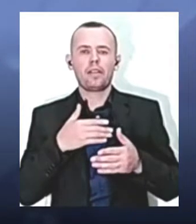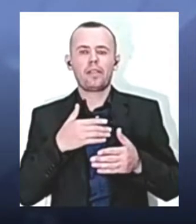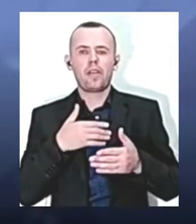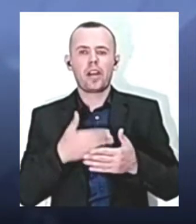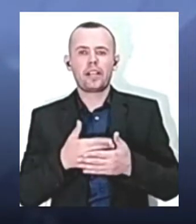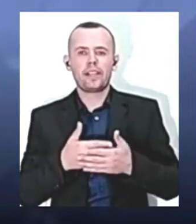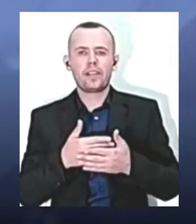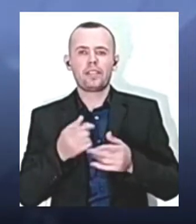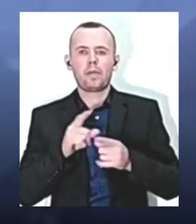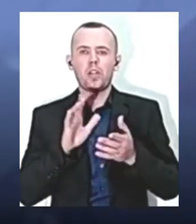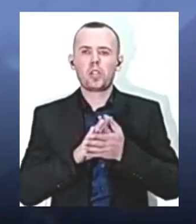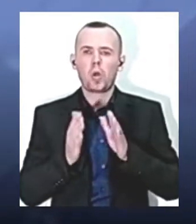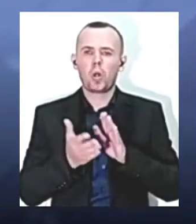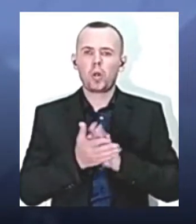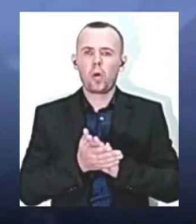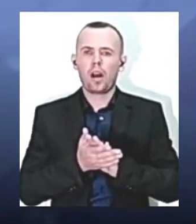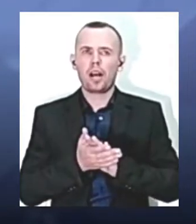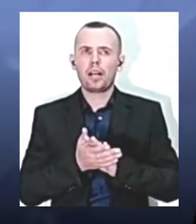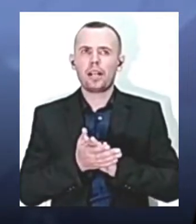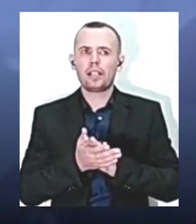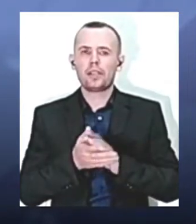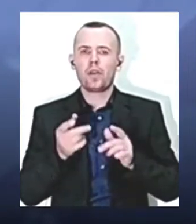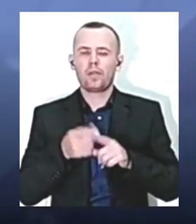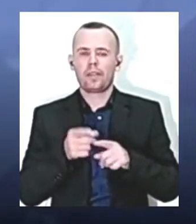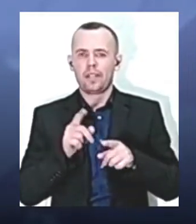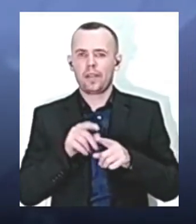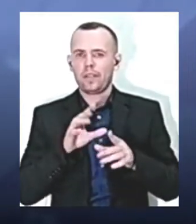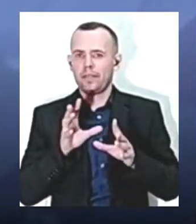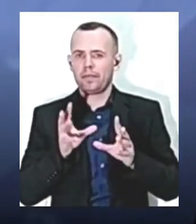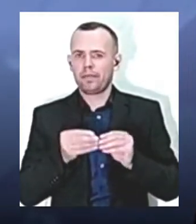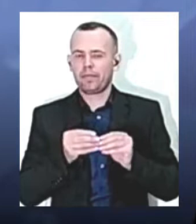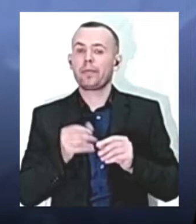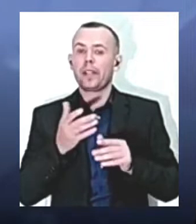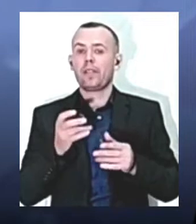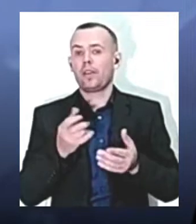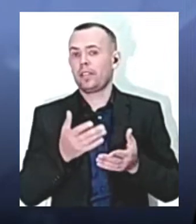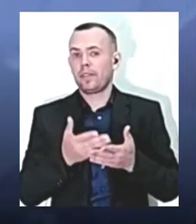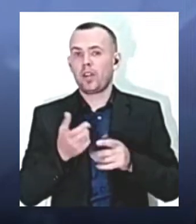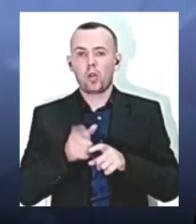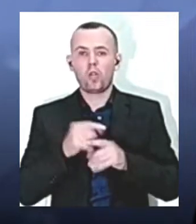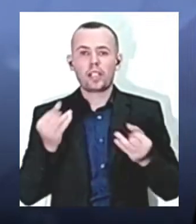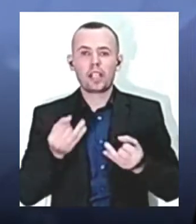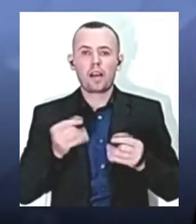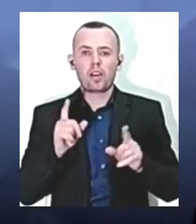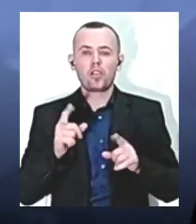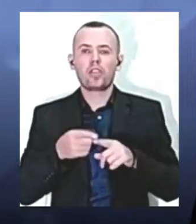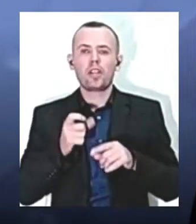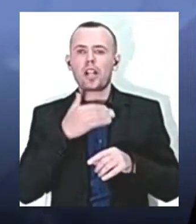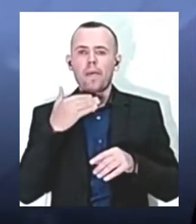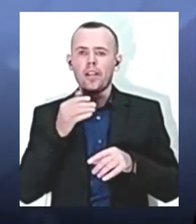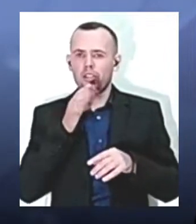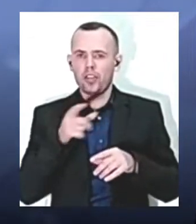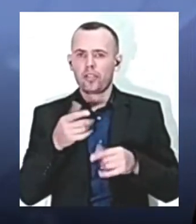ситуацію, відмінності, очевидно, є. От, наприклад, по суддях дуже цікаво, що судді набагато частіше, якщо їхні права порушувались,